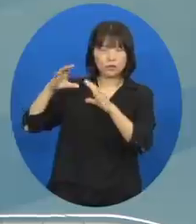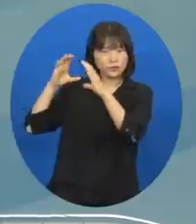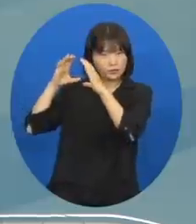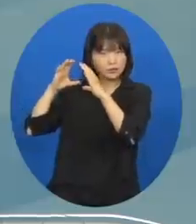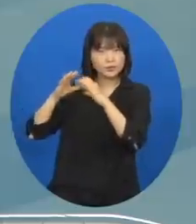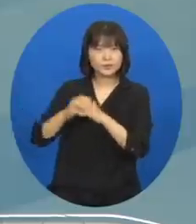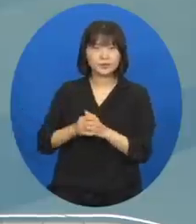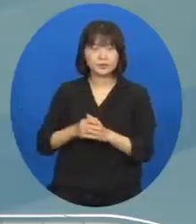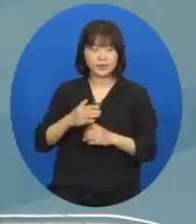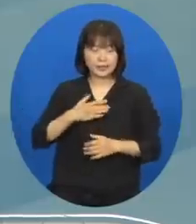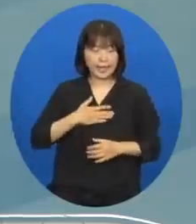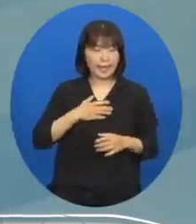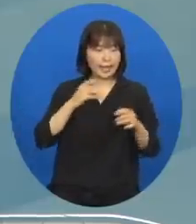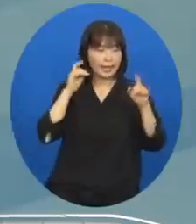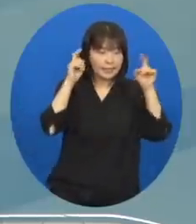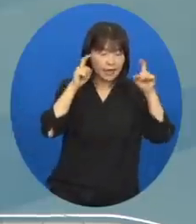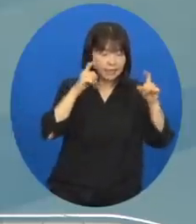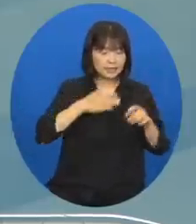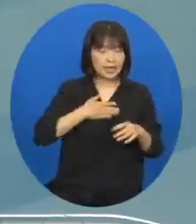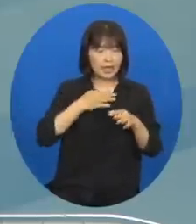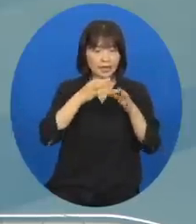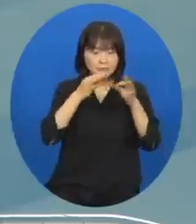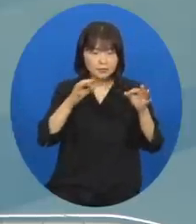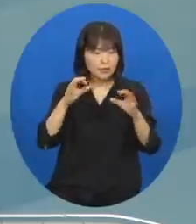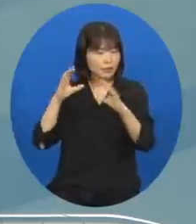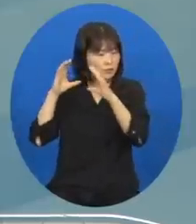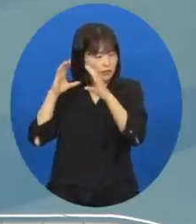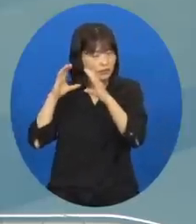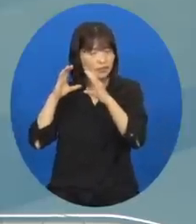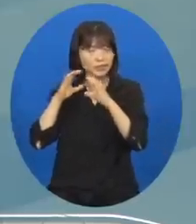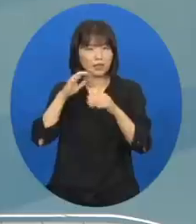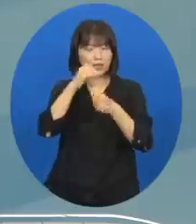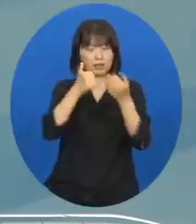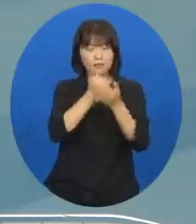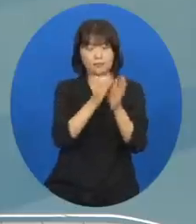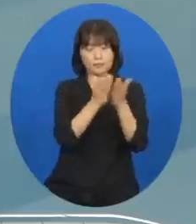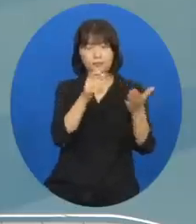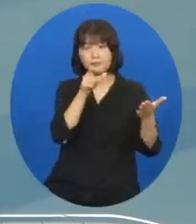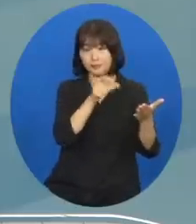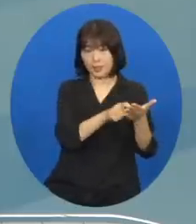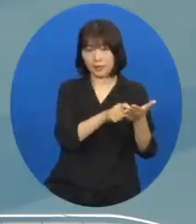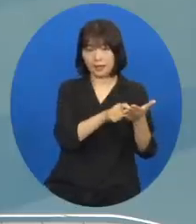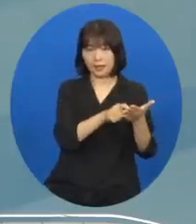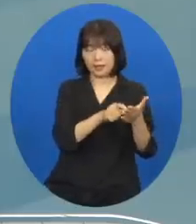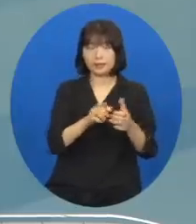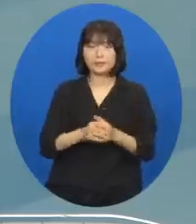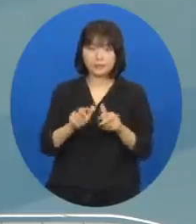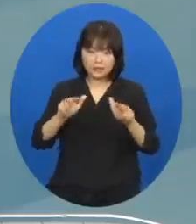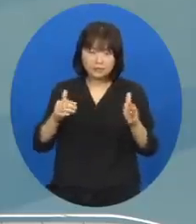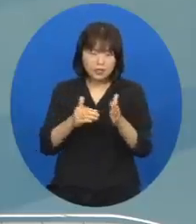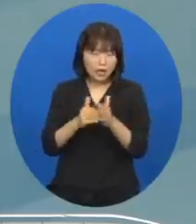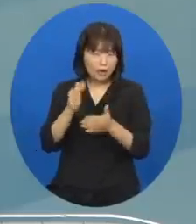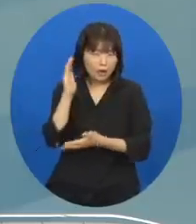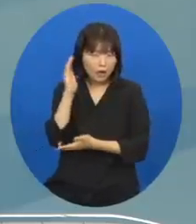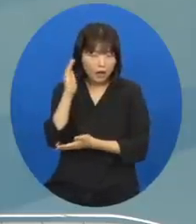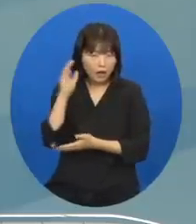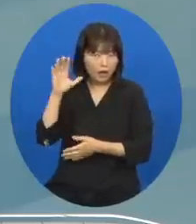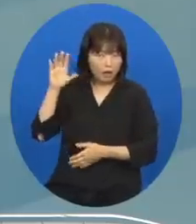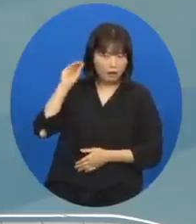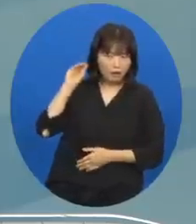양은 내 음성을 듣는다 그랬습니다. 자, 여기까지 말씀을 들으면 여러분